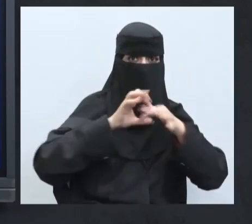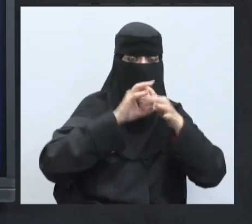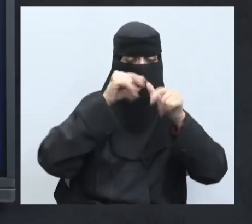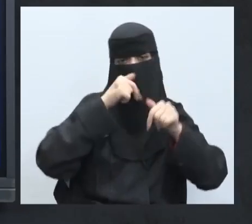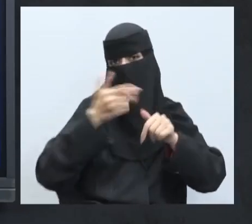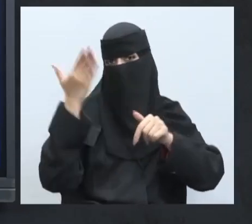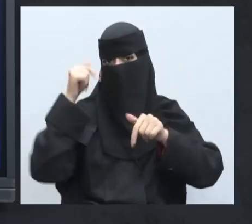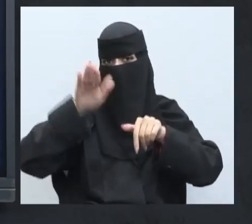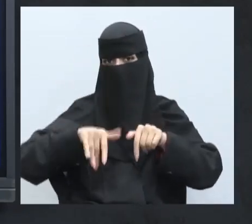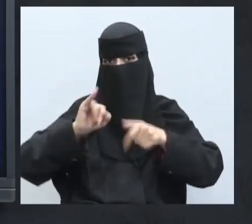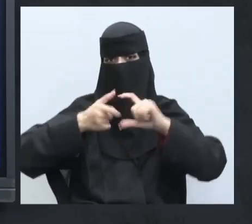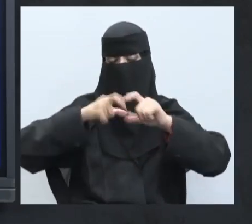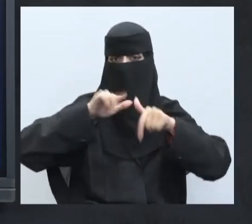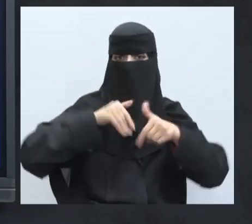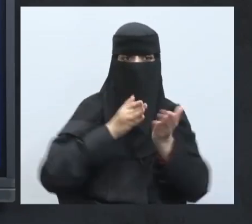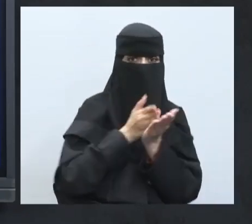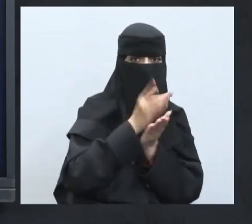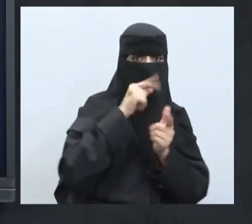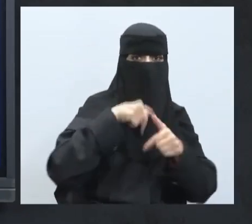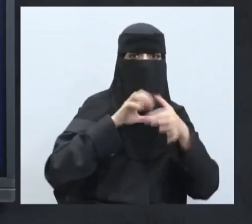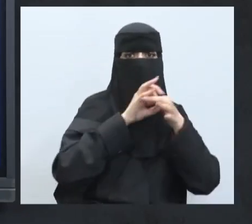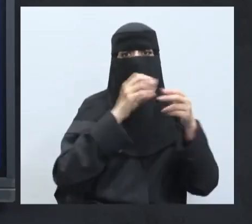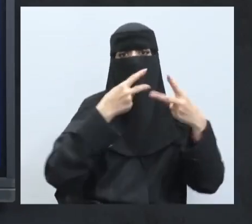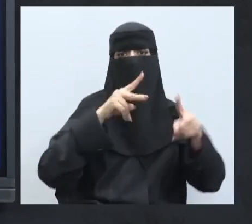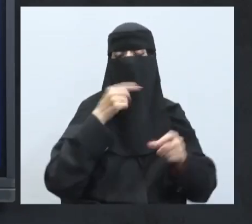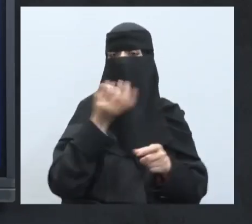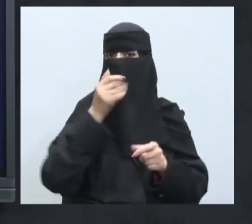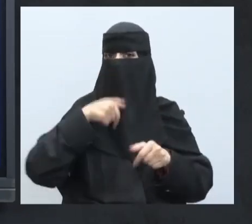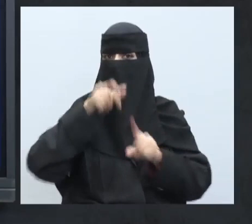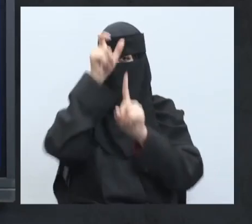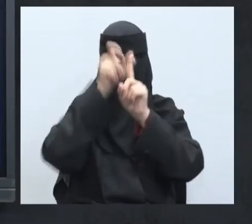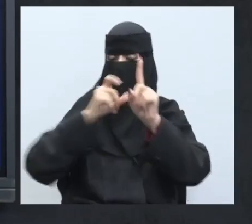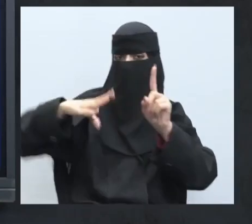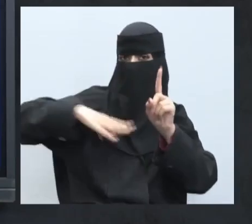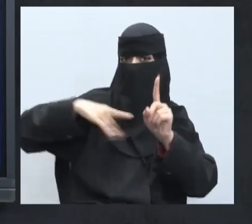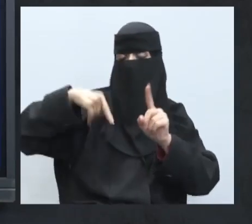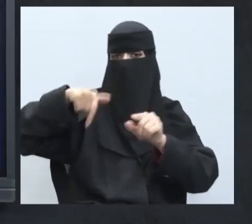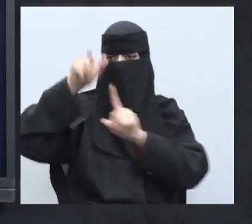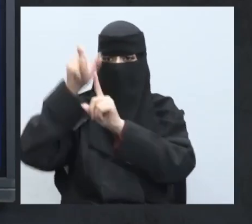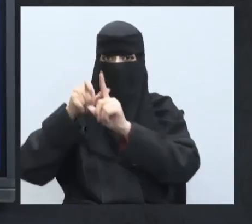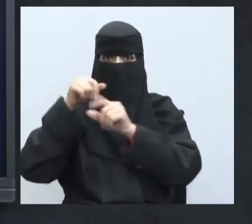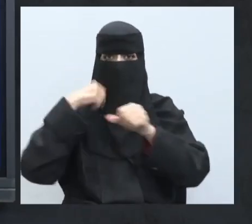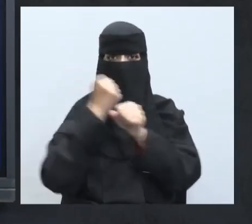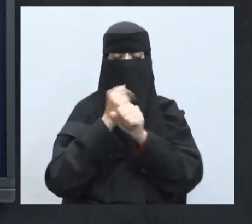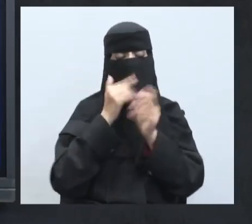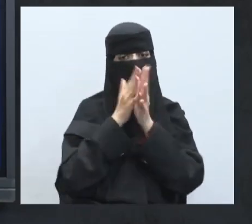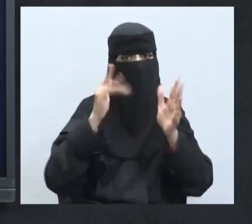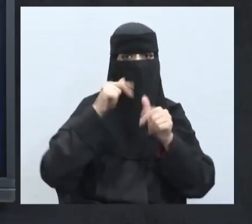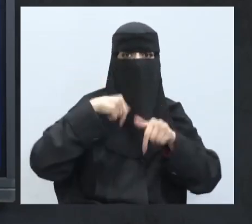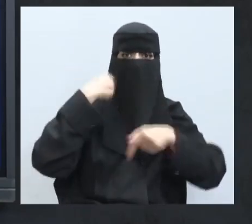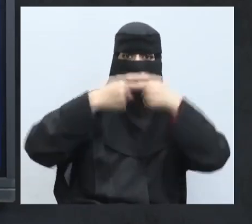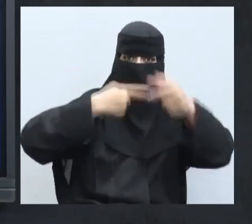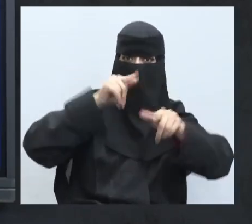الان منظمات تنهج التواصل المفتوح الذي يكون الحوار بين المدير والموظف بشكل اوسع بشكل